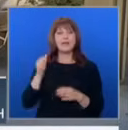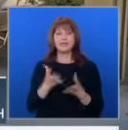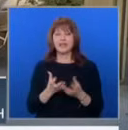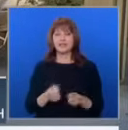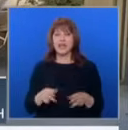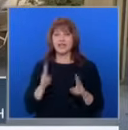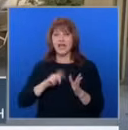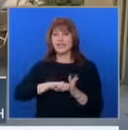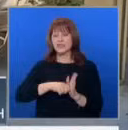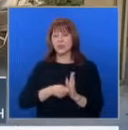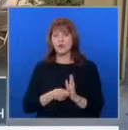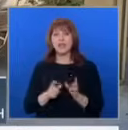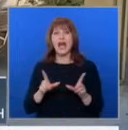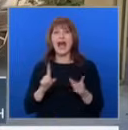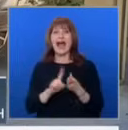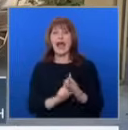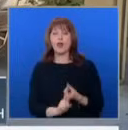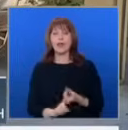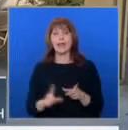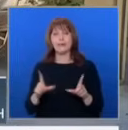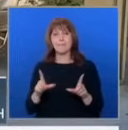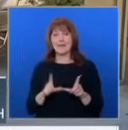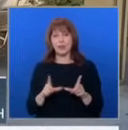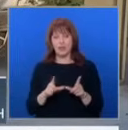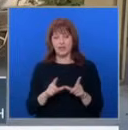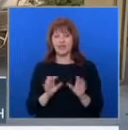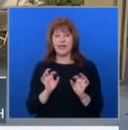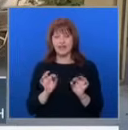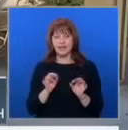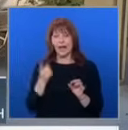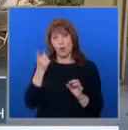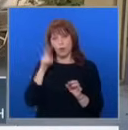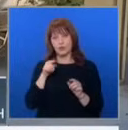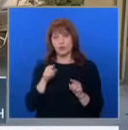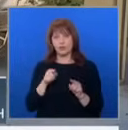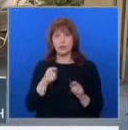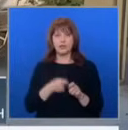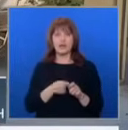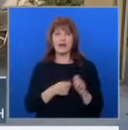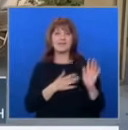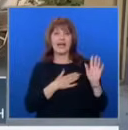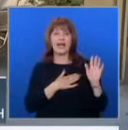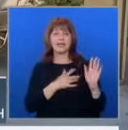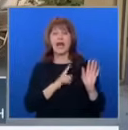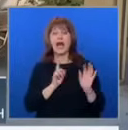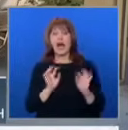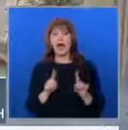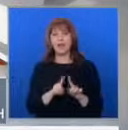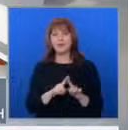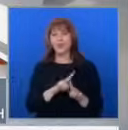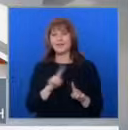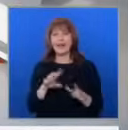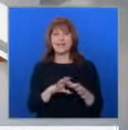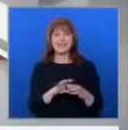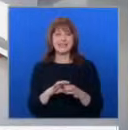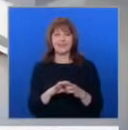решение да изключи Калоян Методиев от парламентарната си група и така той утре ще положи клетва като независим депутат.